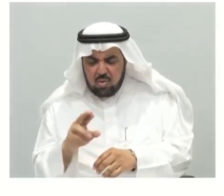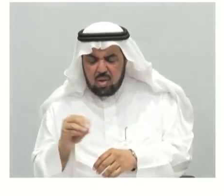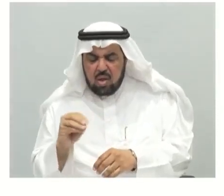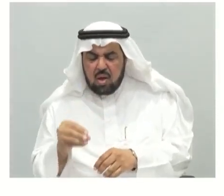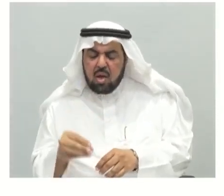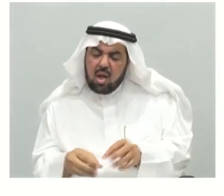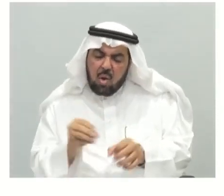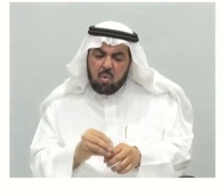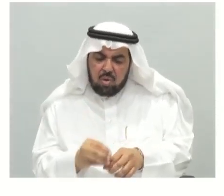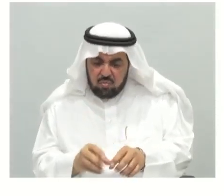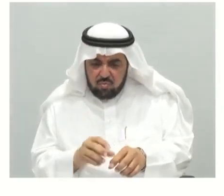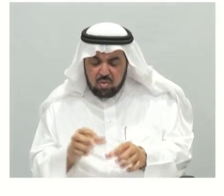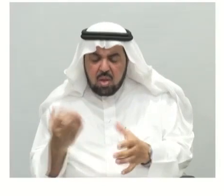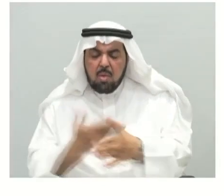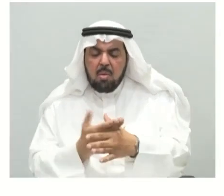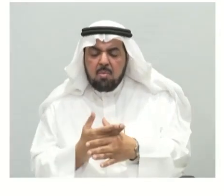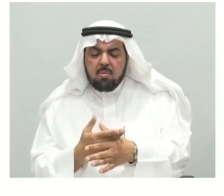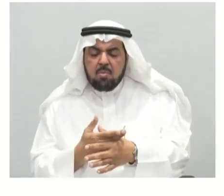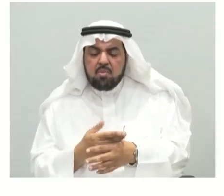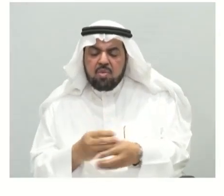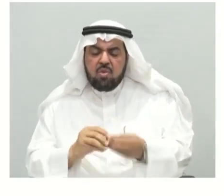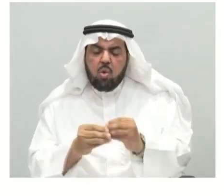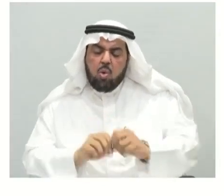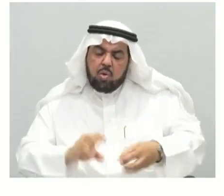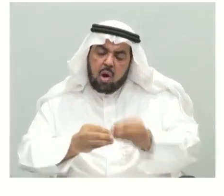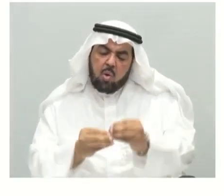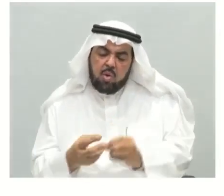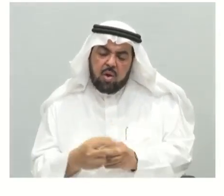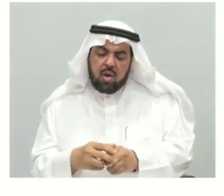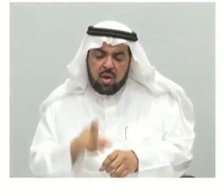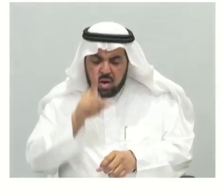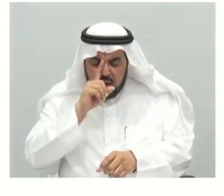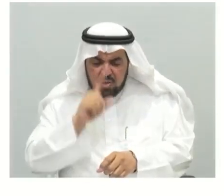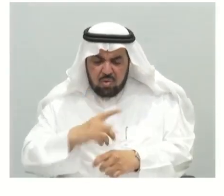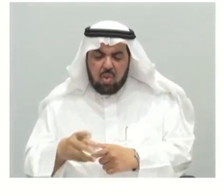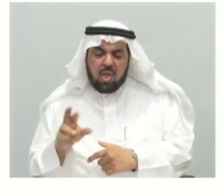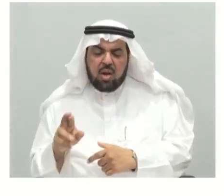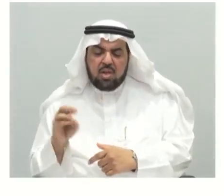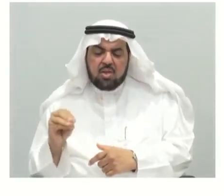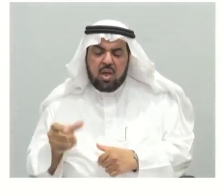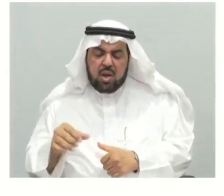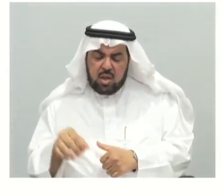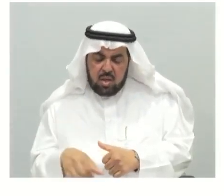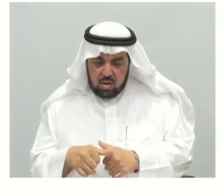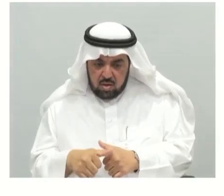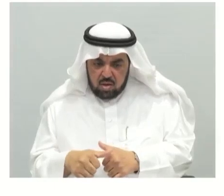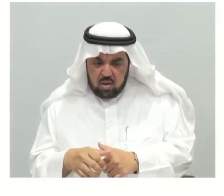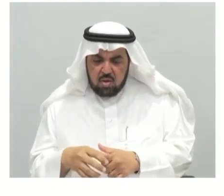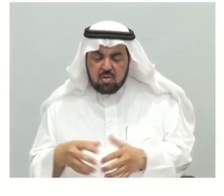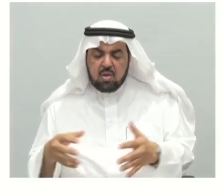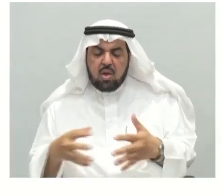فرضيه تشرح السبب في ظهور اللونين الزهري والاصفر في هذه الجنادب فالجد لها اللون